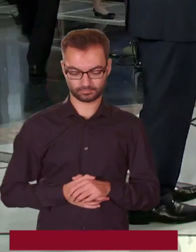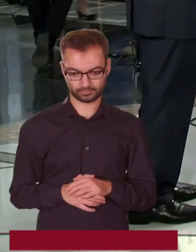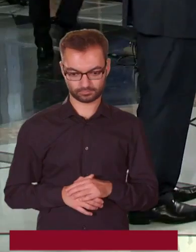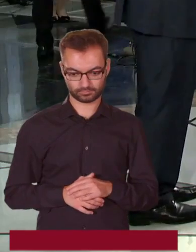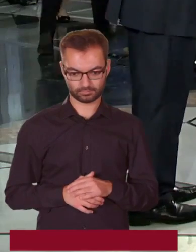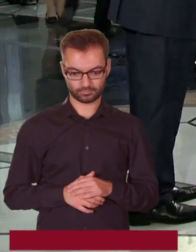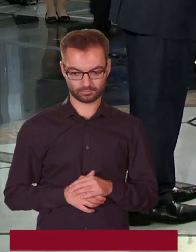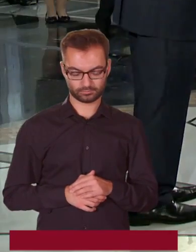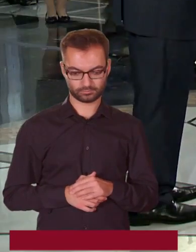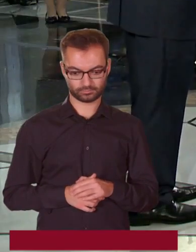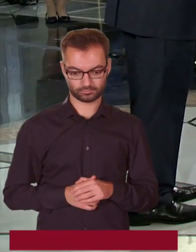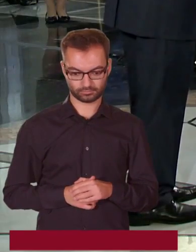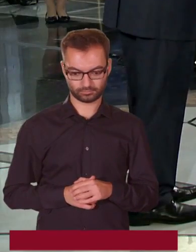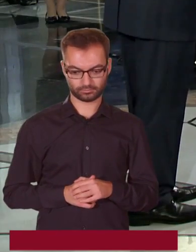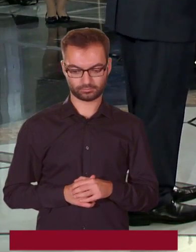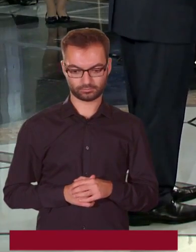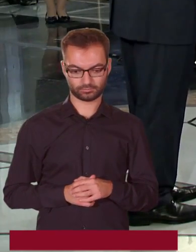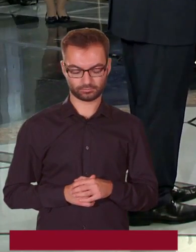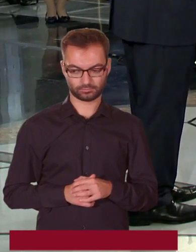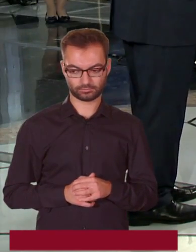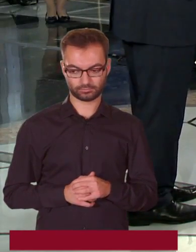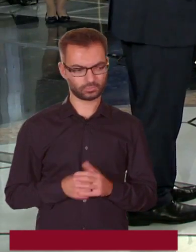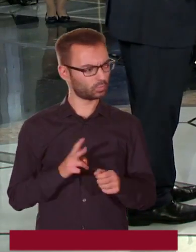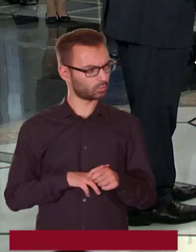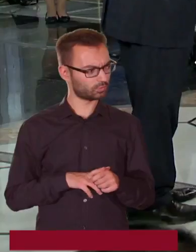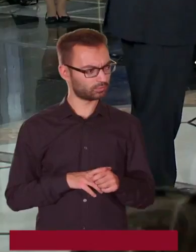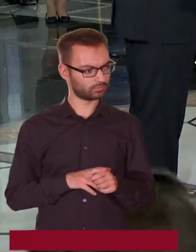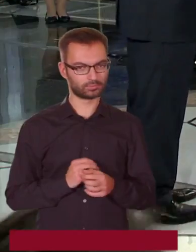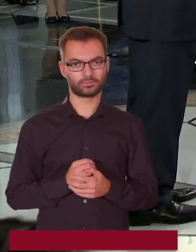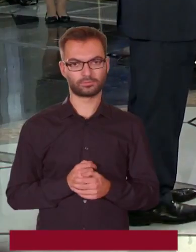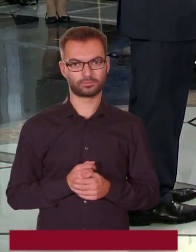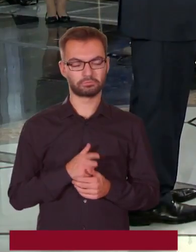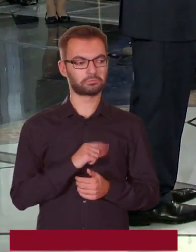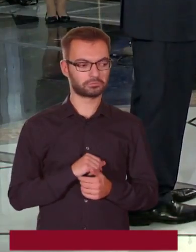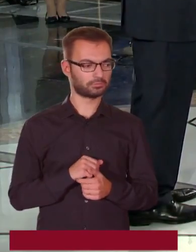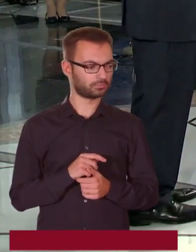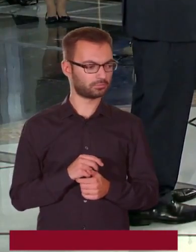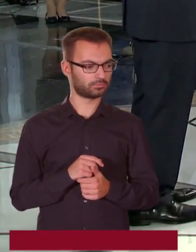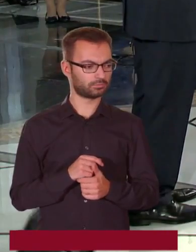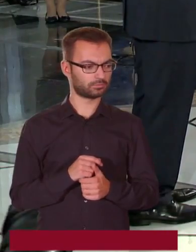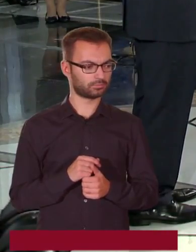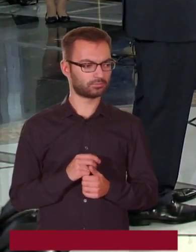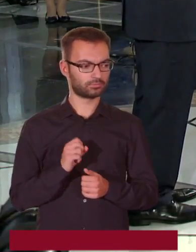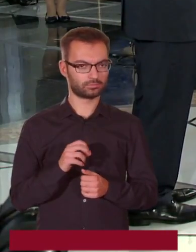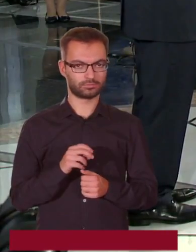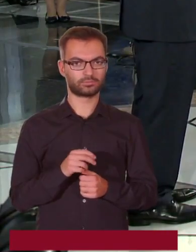Który? Kuskowski. Tak? Kuskowski, tak. Dobrze.